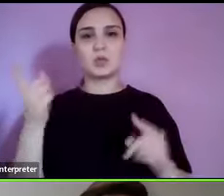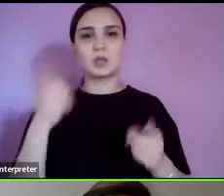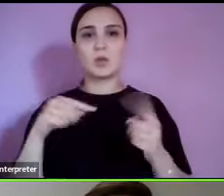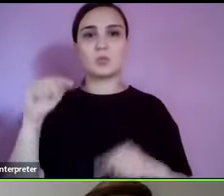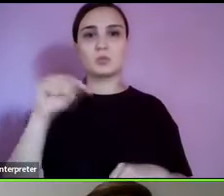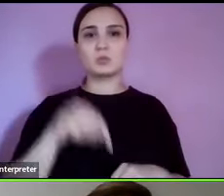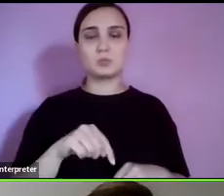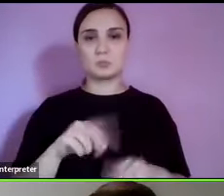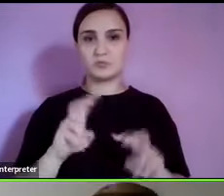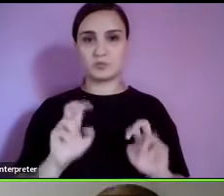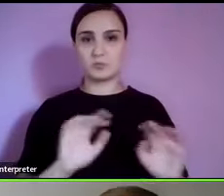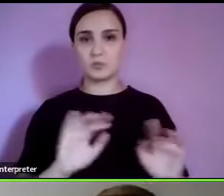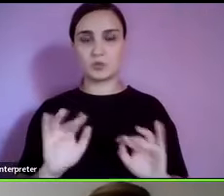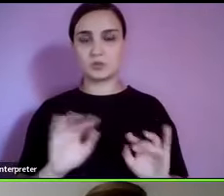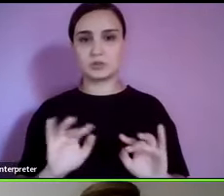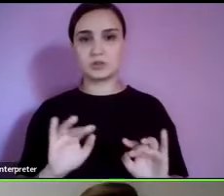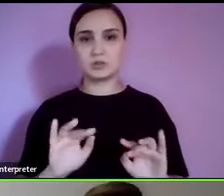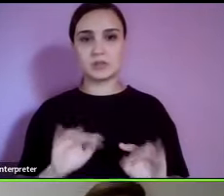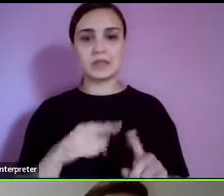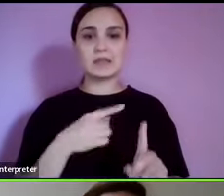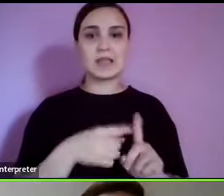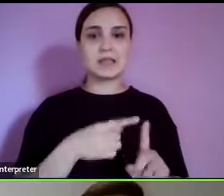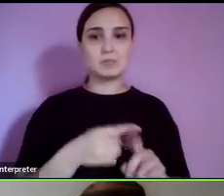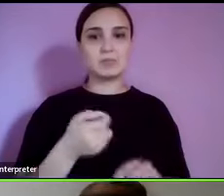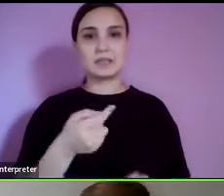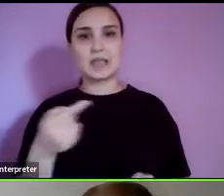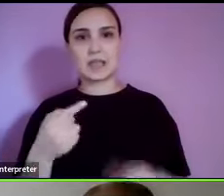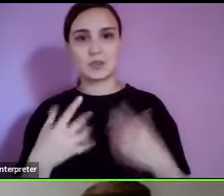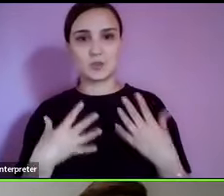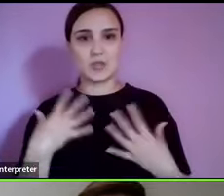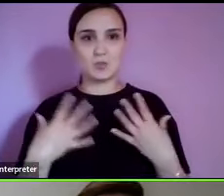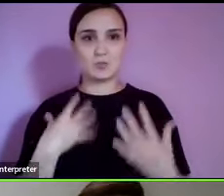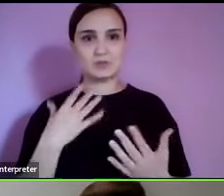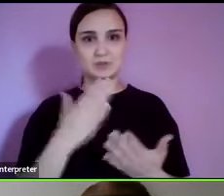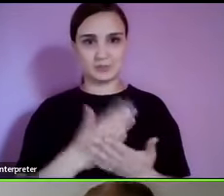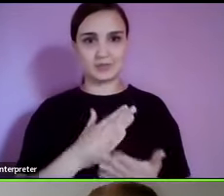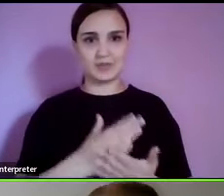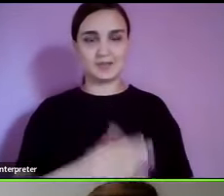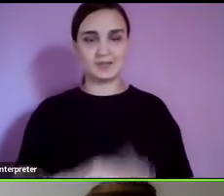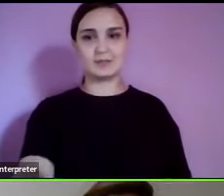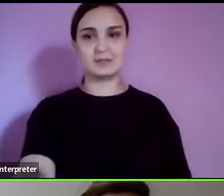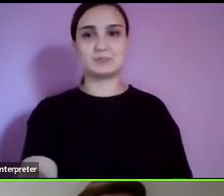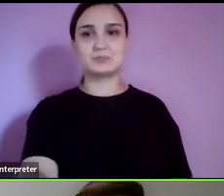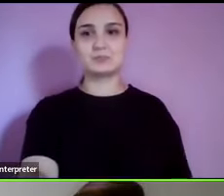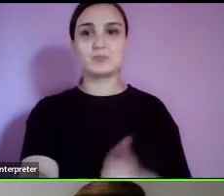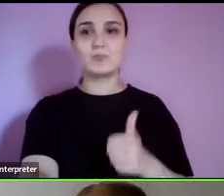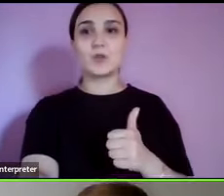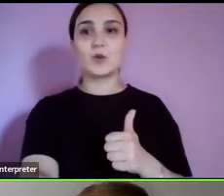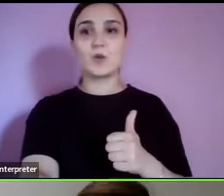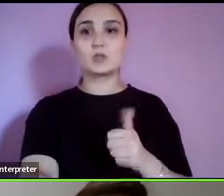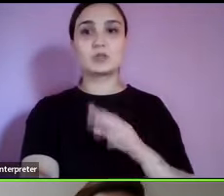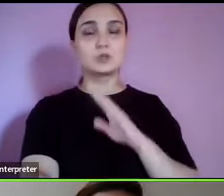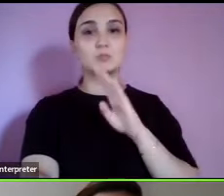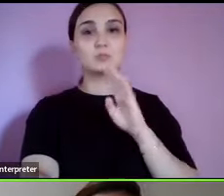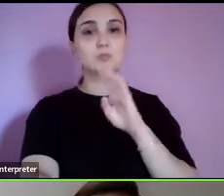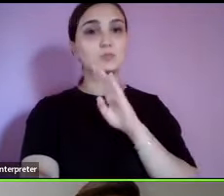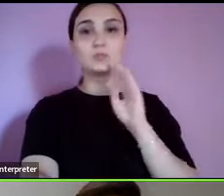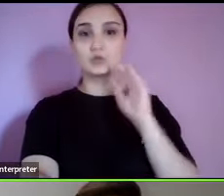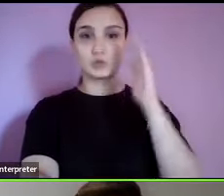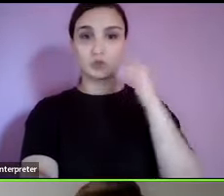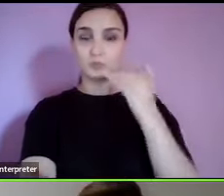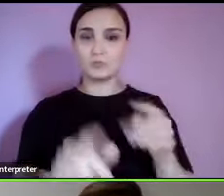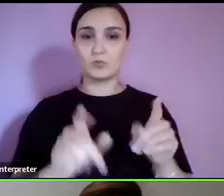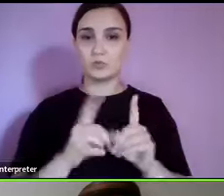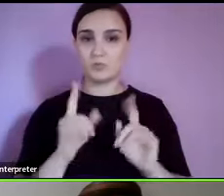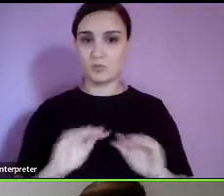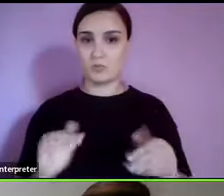პროცესი თანაბრად დადებითი და ნეგატიური ემოციების აღძრული შეიძლება იყოს, როგორც მშობლებისთვის, ასევე ბავშვებისათვის. და ზუსტად